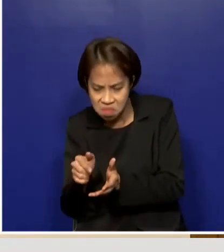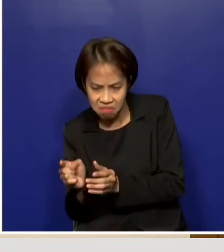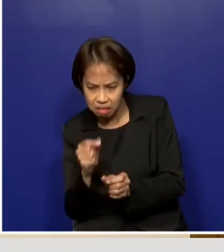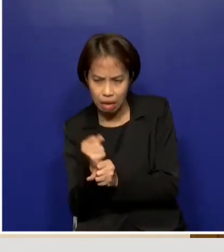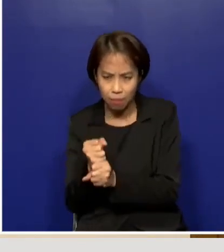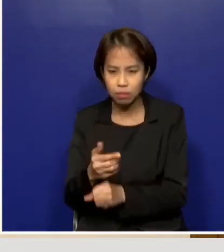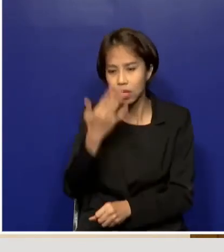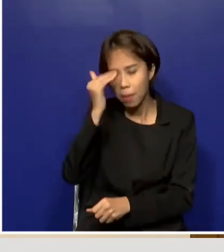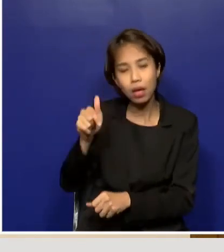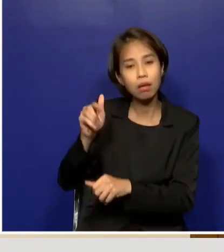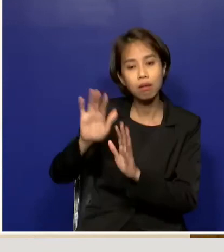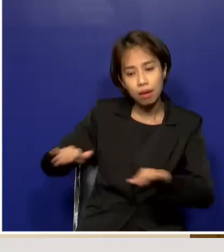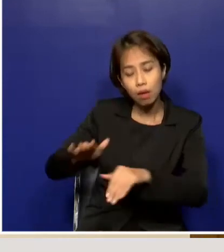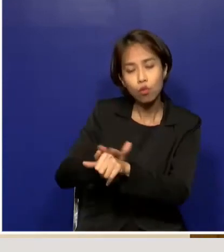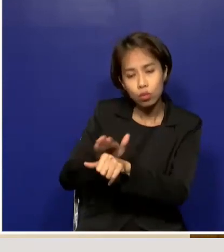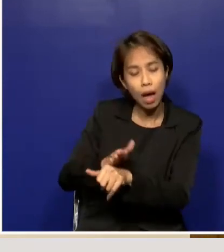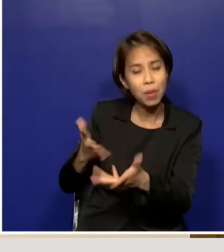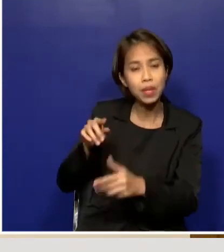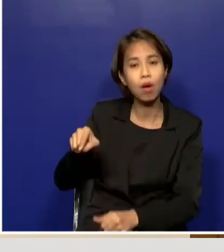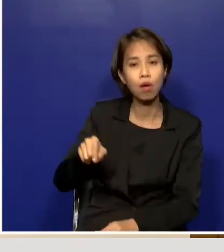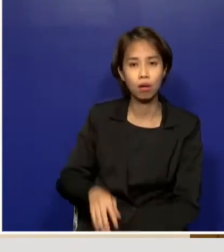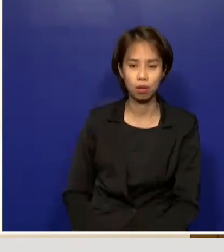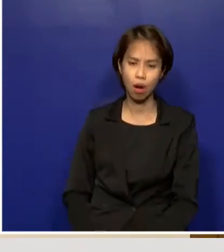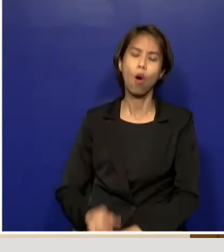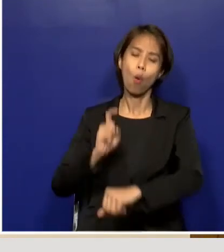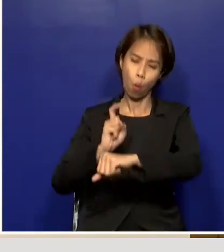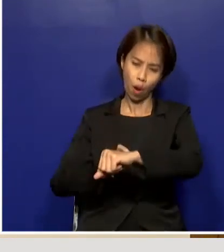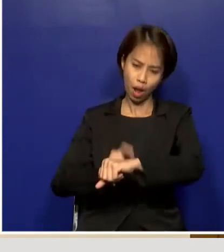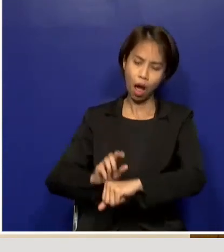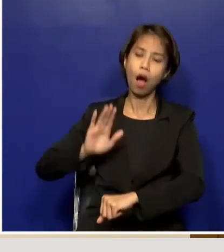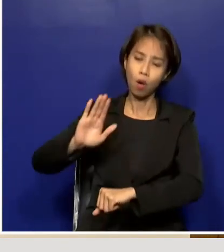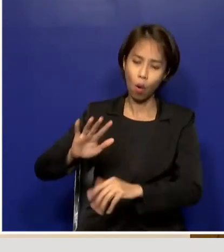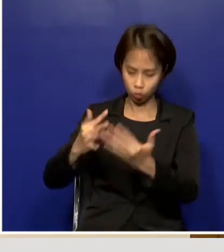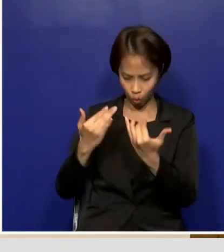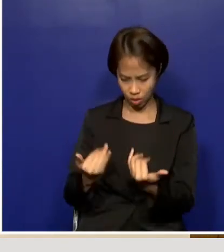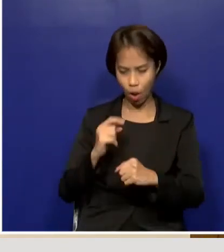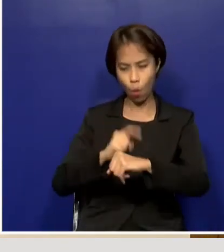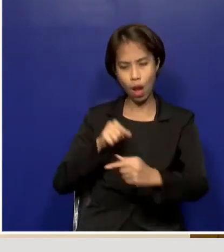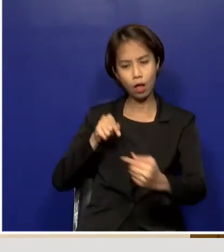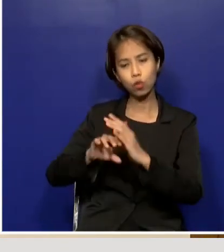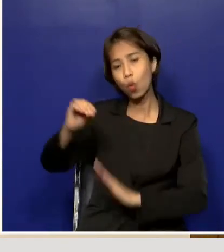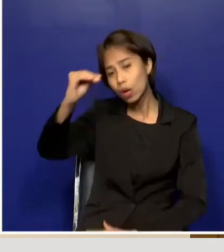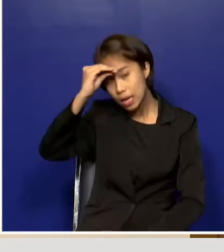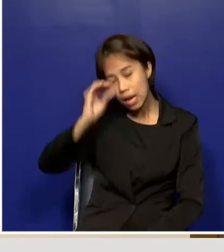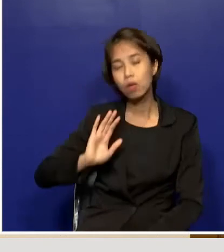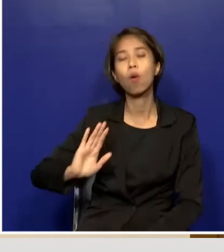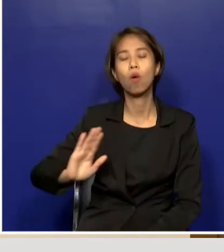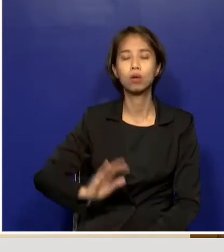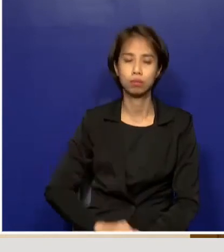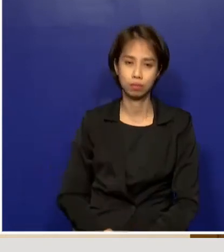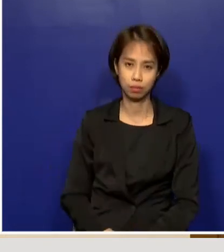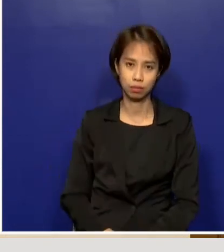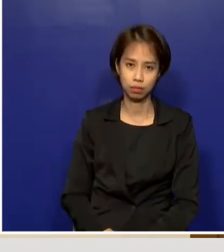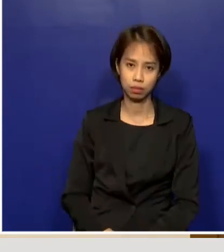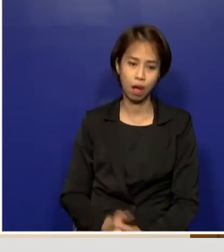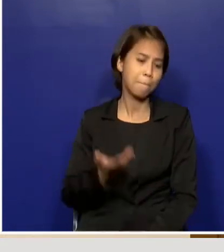เมถึเวลาเขากมีเวลาของเขา วนนี้แกเรีนทงสือนะครับไมเคย